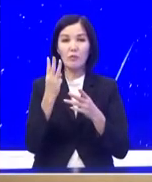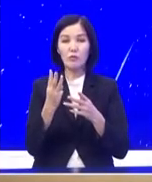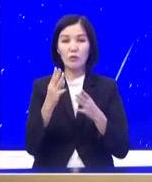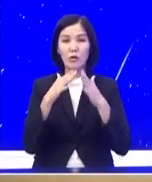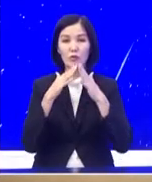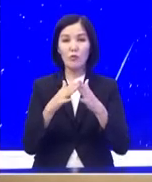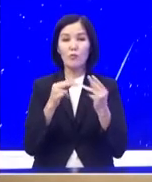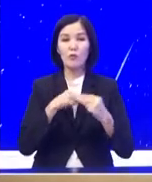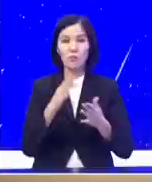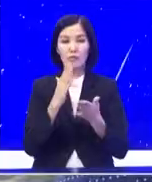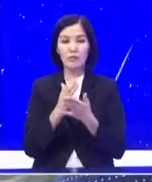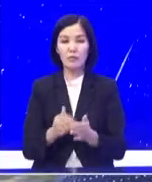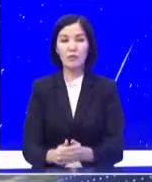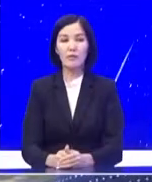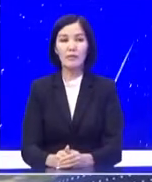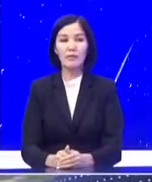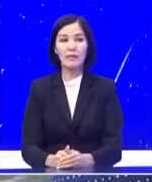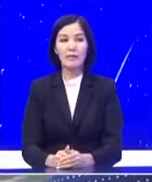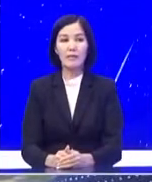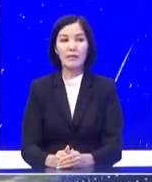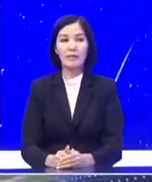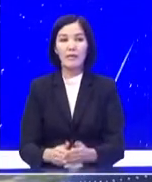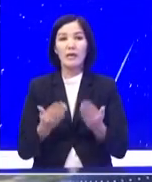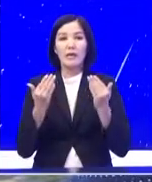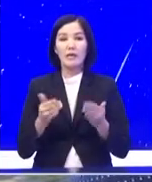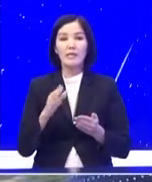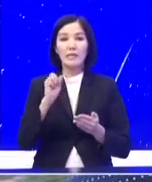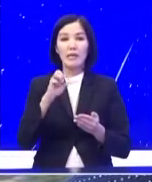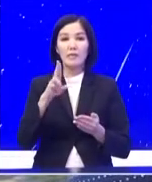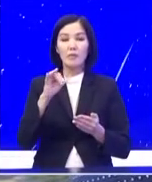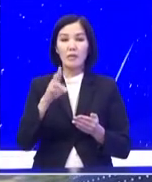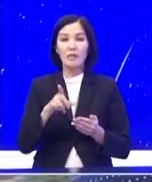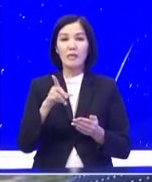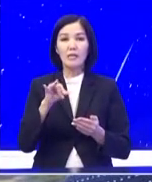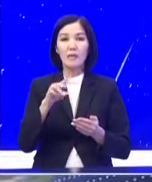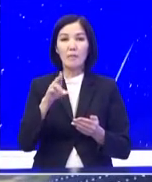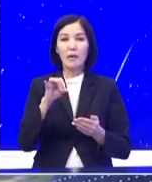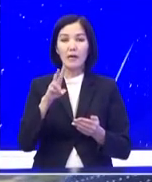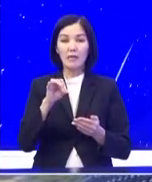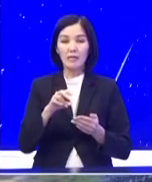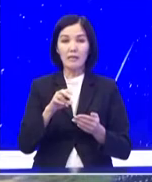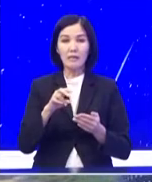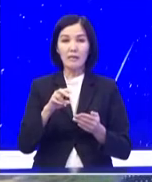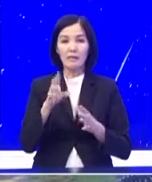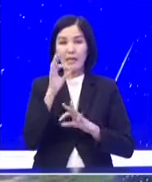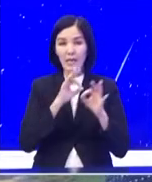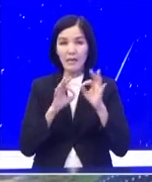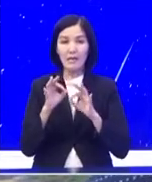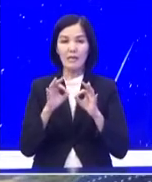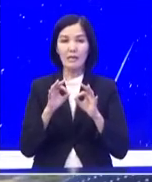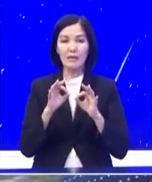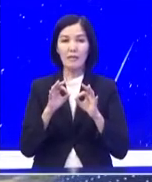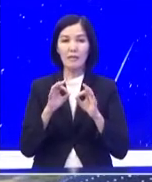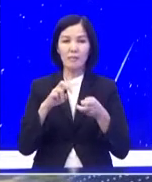қойма жұмыс істеп тұр. Кейінгі аспирин, парацетамол, гепарин препараттарына қатысты